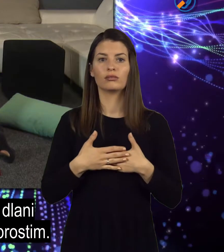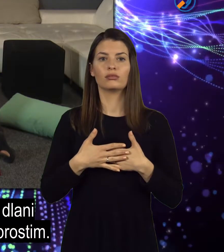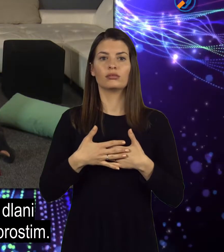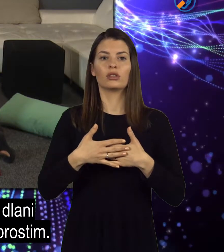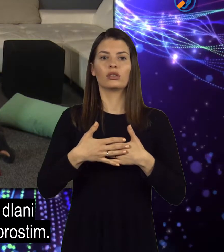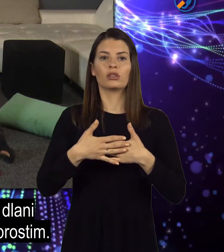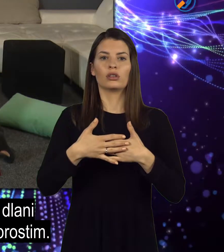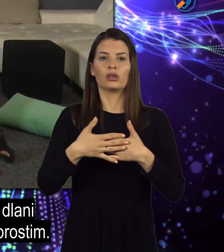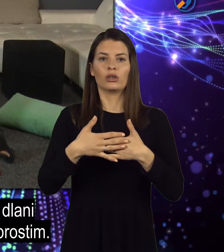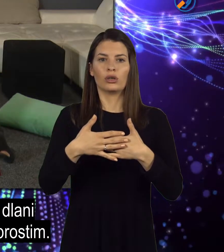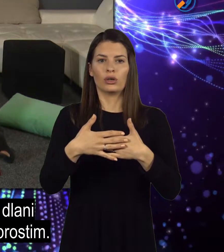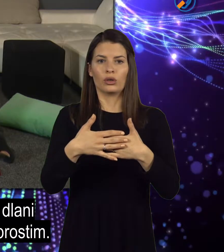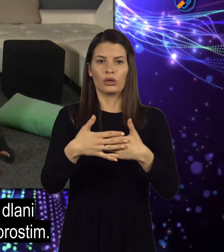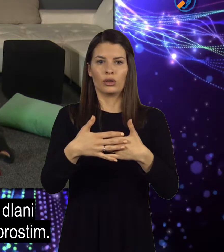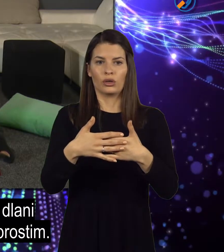in z vdihom